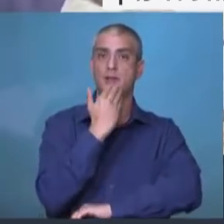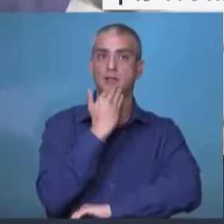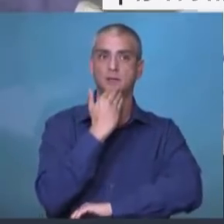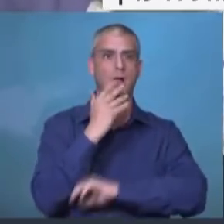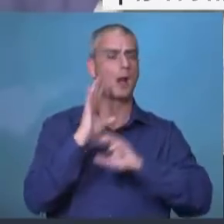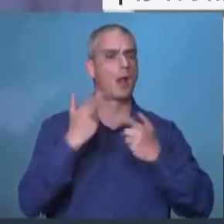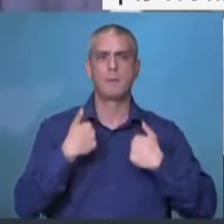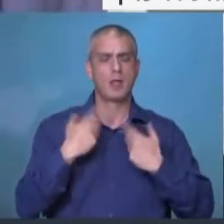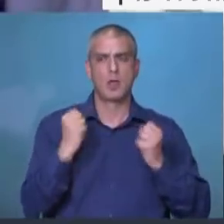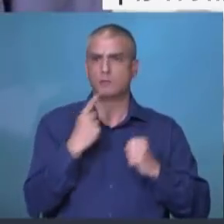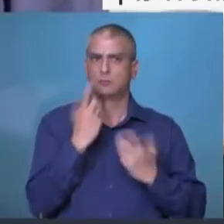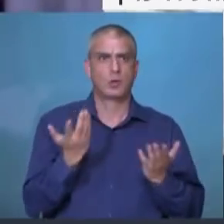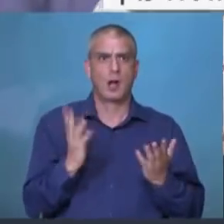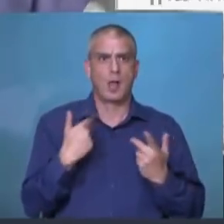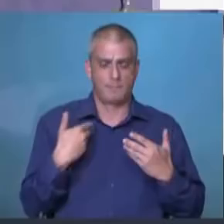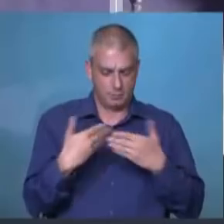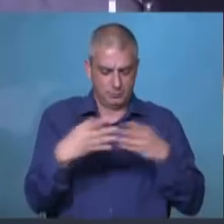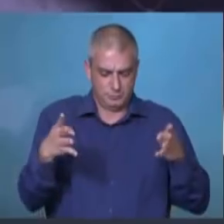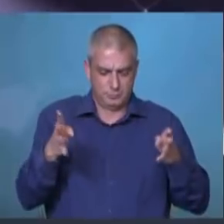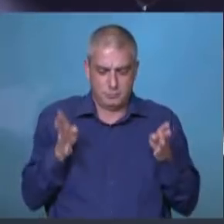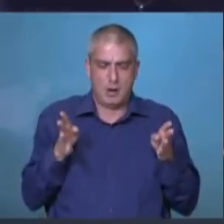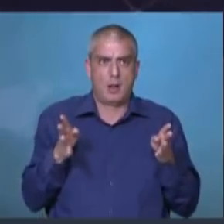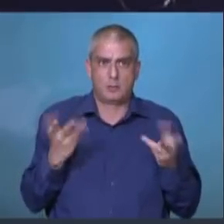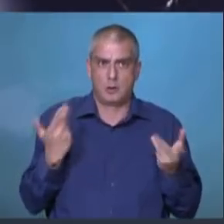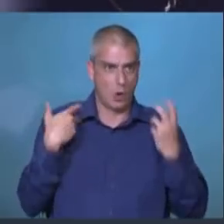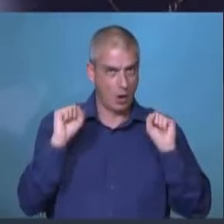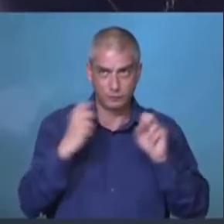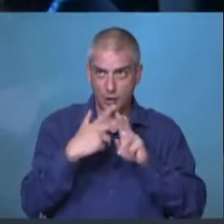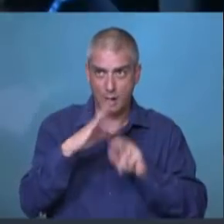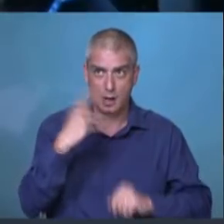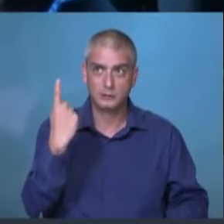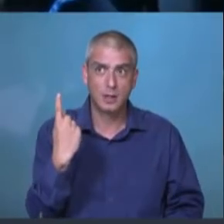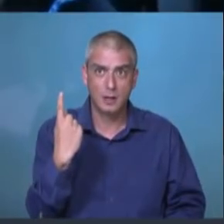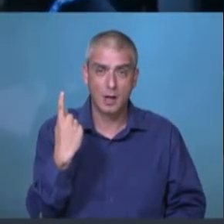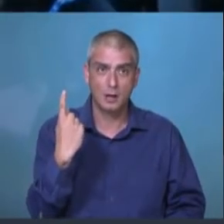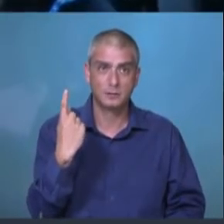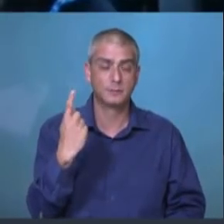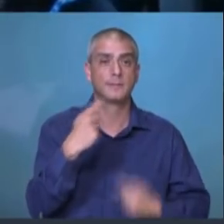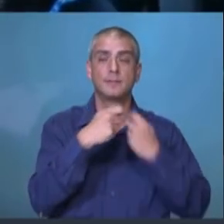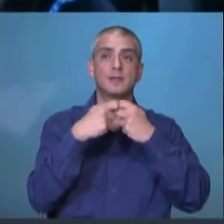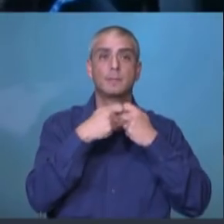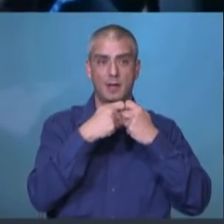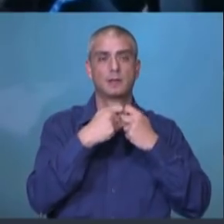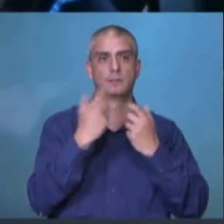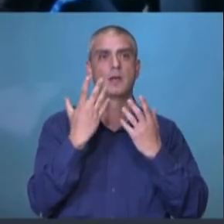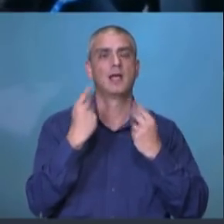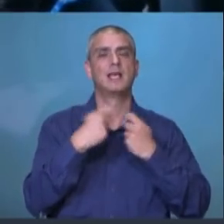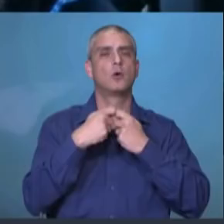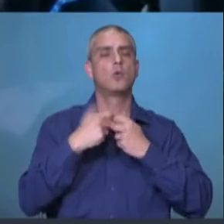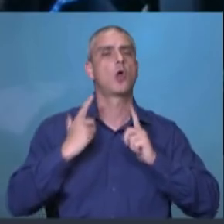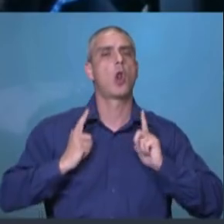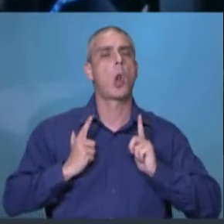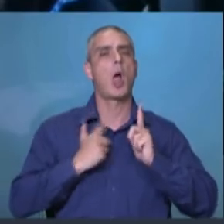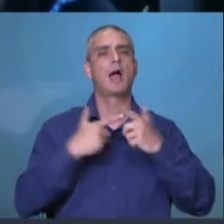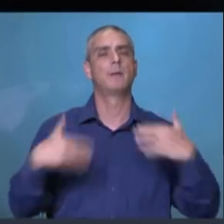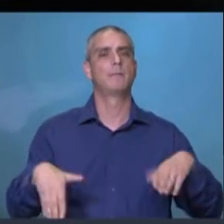למה לנו אין חופש ביטוי? למה אותנו סוגרים במכלאות? מה, חופש ביטוי זה רק לצד אחד? ארגני האירוע, ארגון לוחמים לשלום ופורום